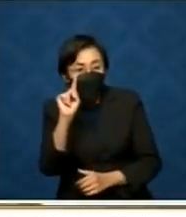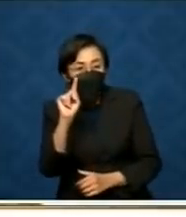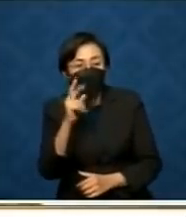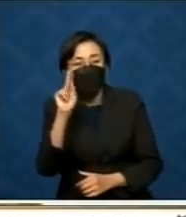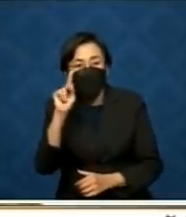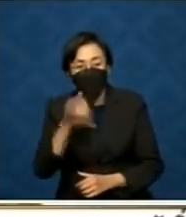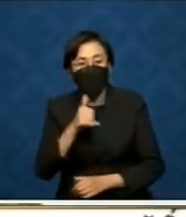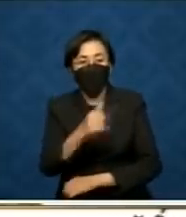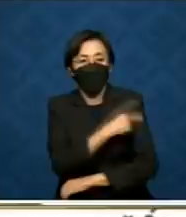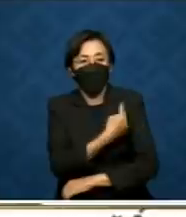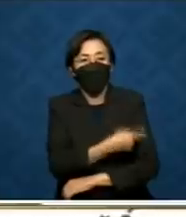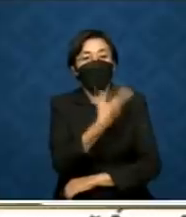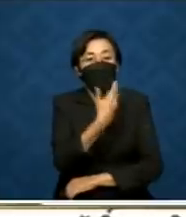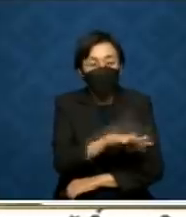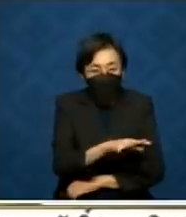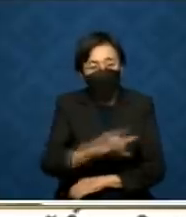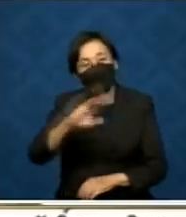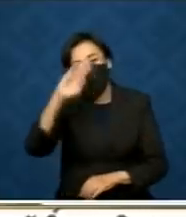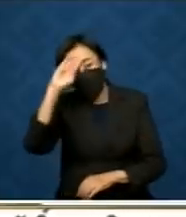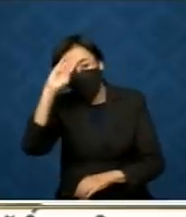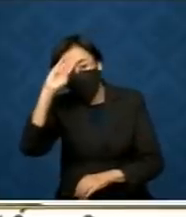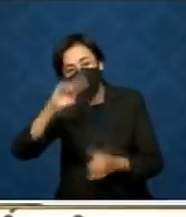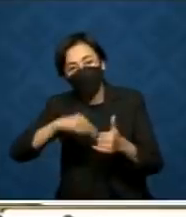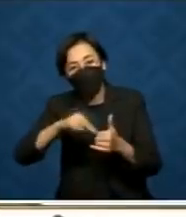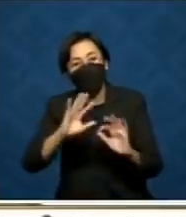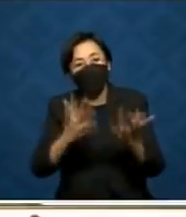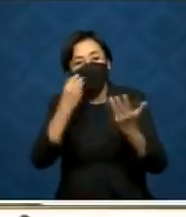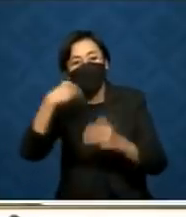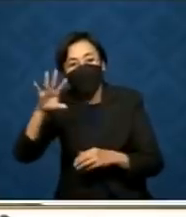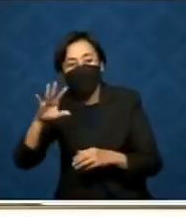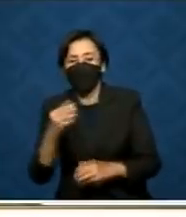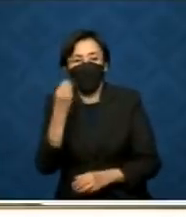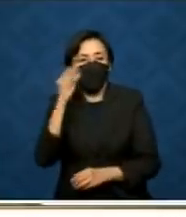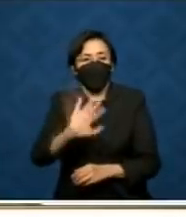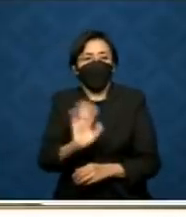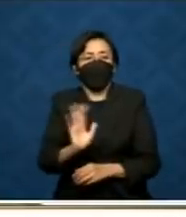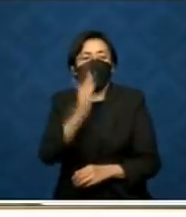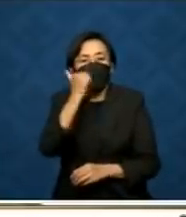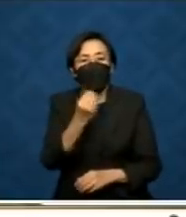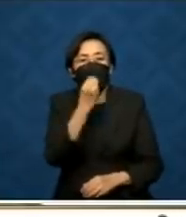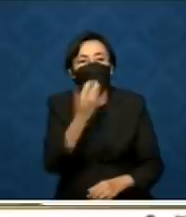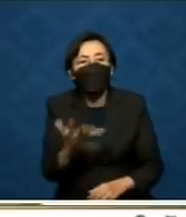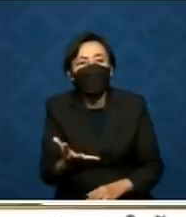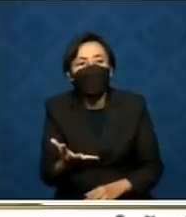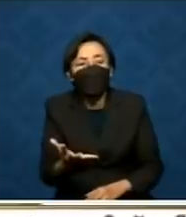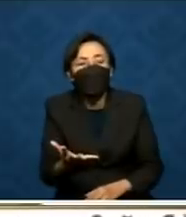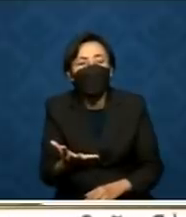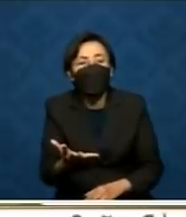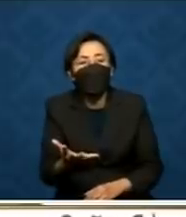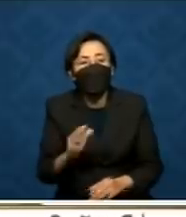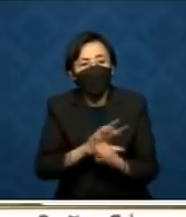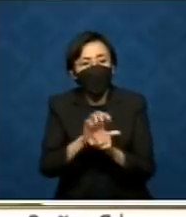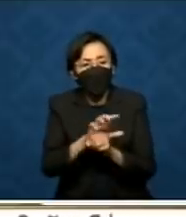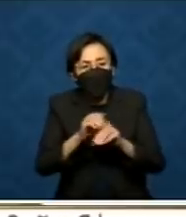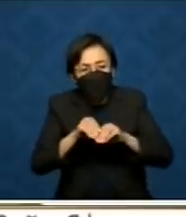ไปโรงพยาบาลเสร็จตวยหายให้กลับบ้านเขาไม่กลับเพราะไม่มีกินวันนี้โค